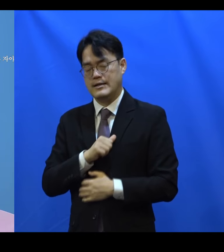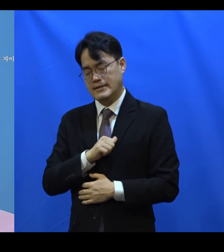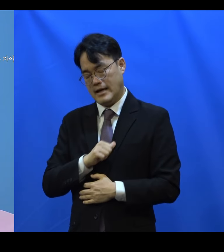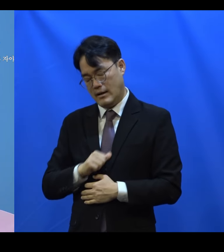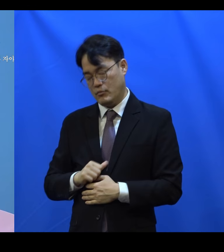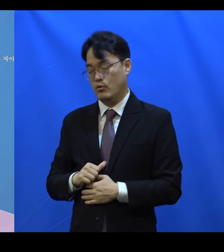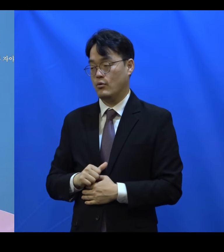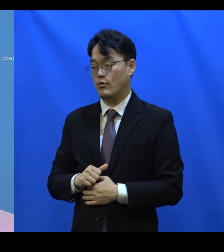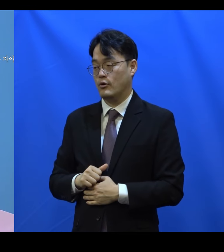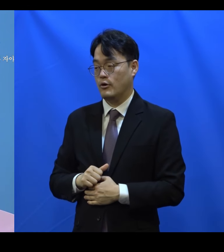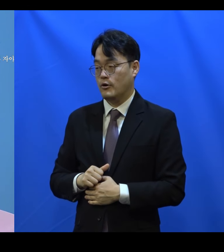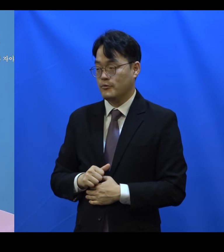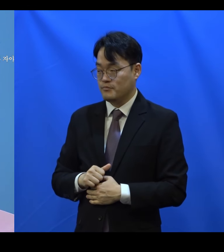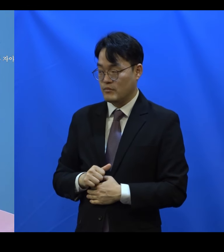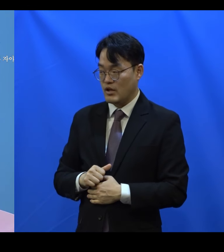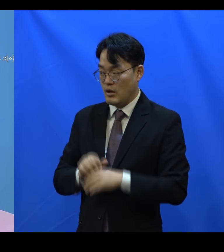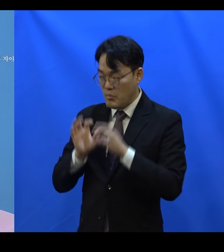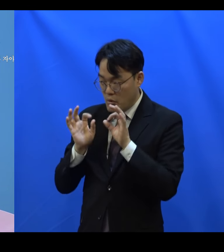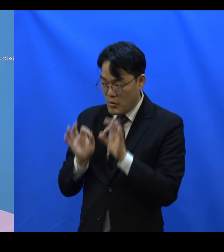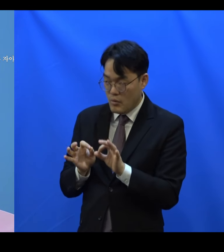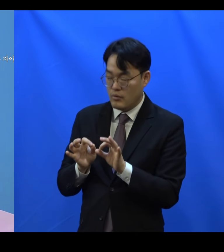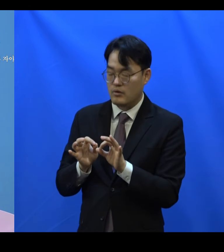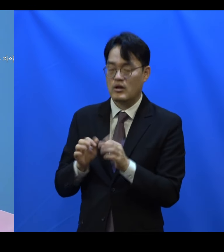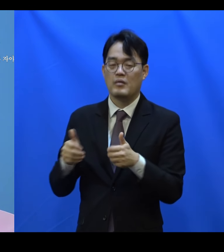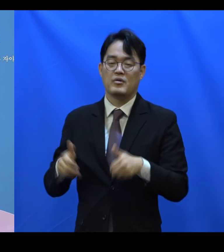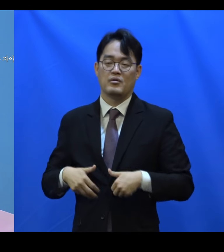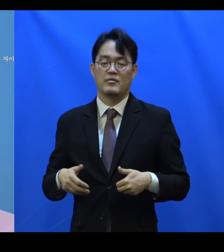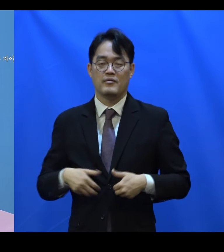10대들, 젊은이들이 사랑을 키워가는 일에 미숙하죠.